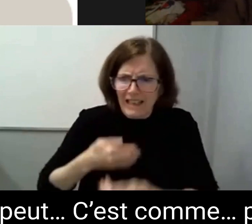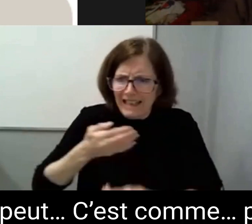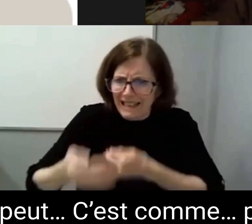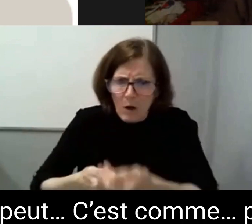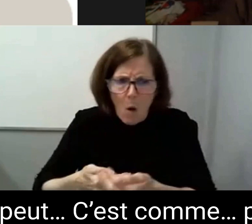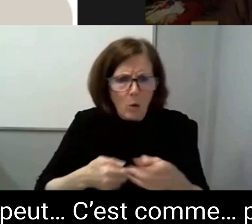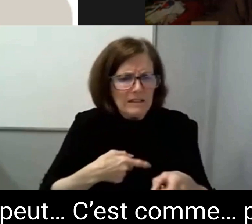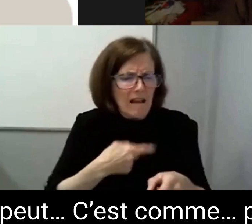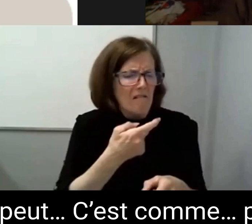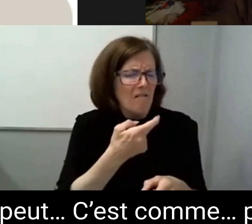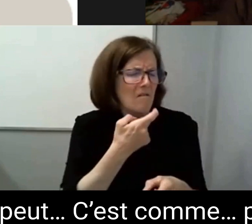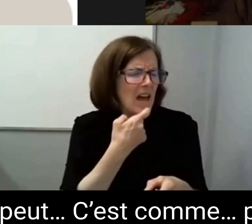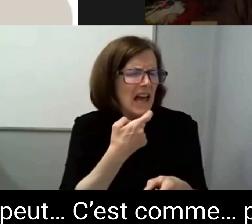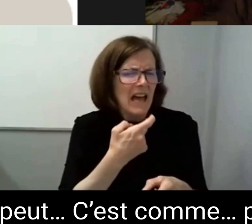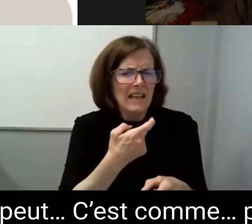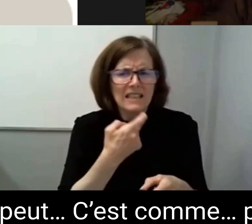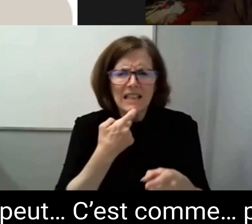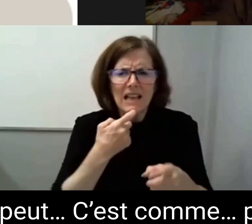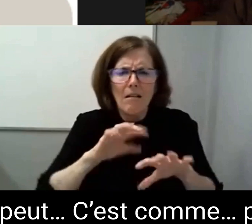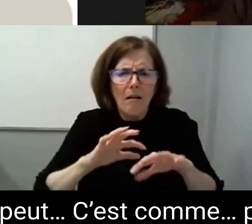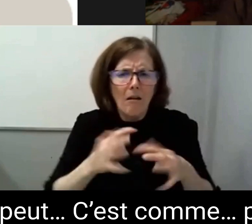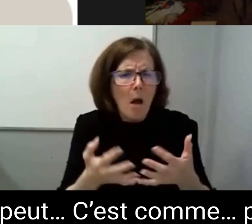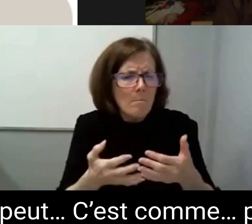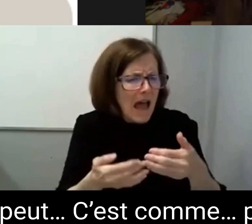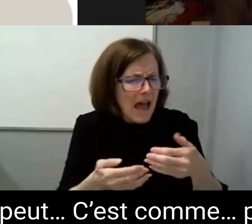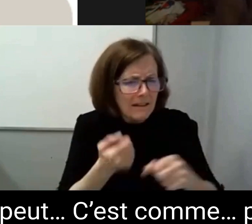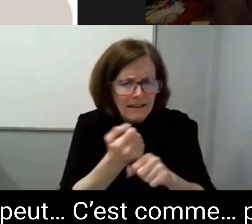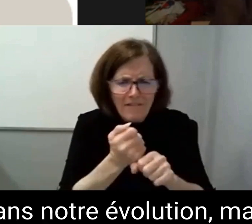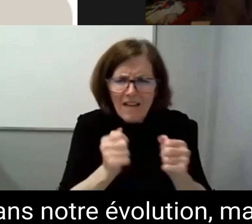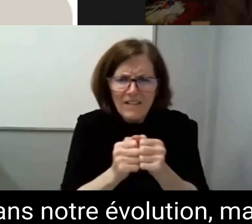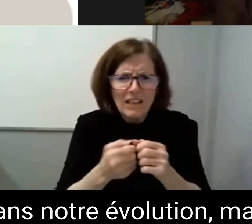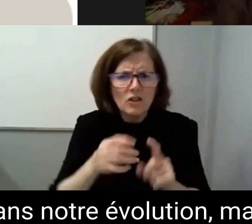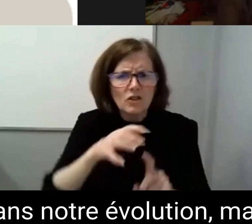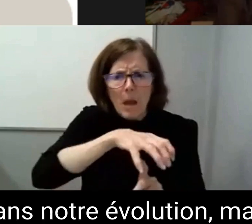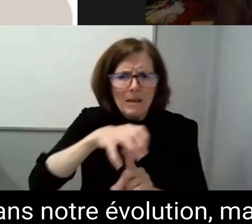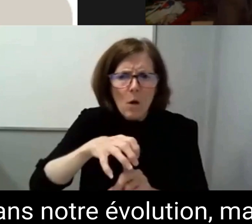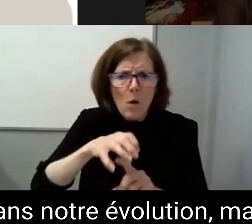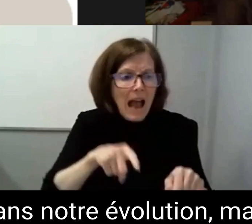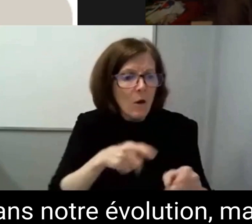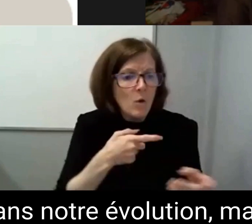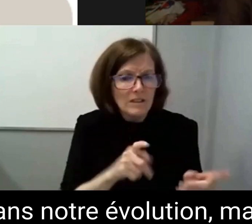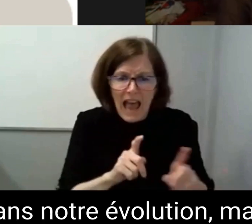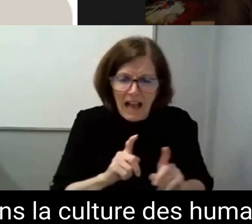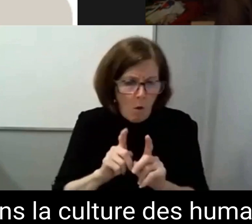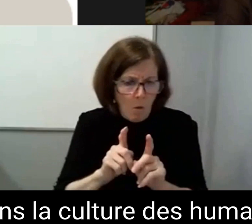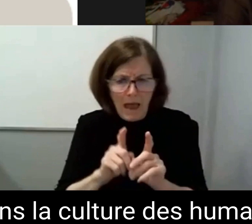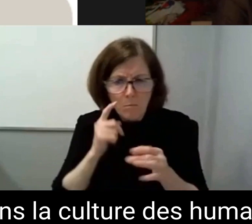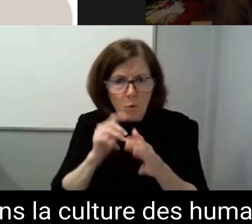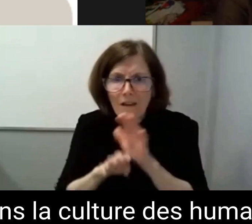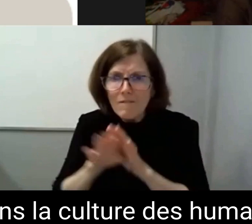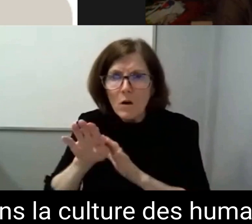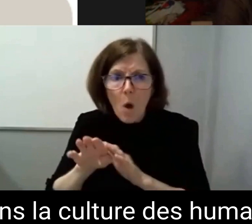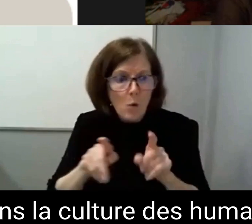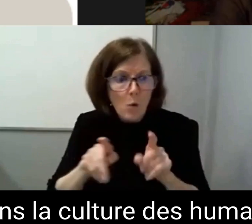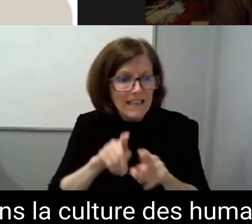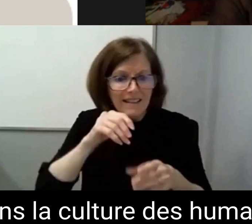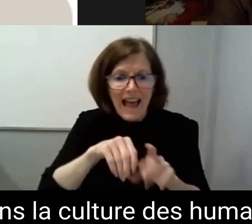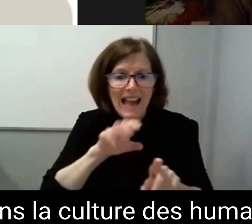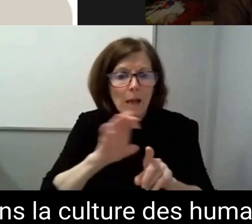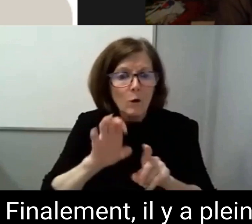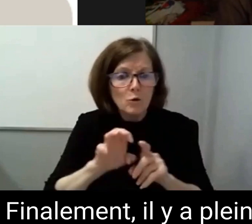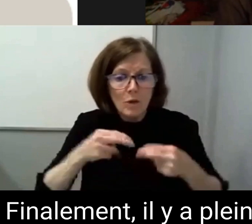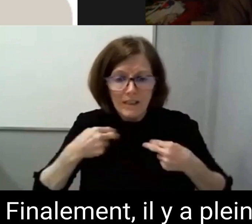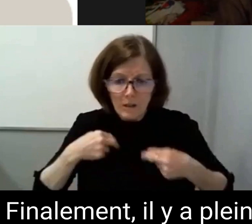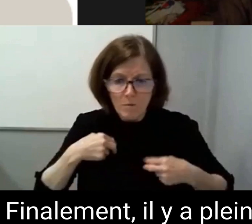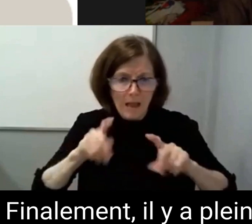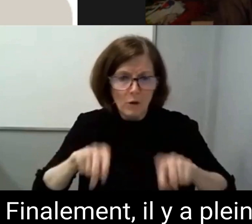avec laquelle c'est comme parce qu'ils nous ont accompagnés dans notre évolution, mais aussi parce qu'ils sont présents dans la culture des humains depuis au